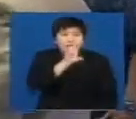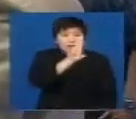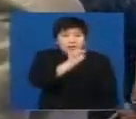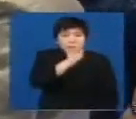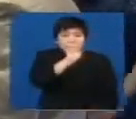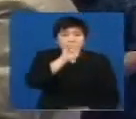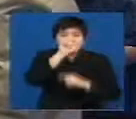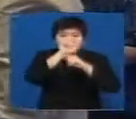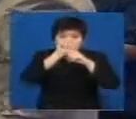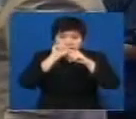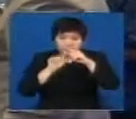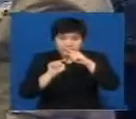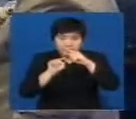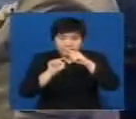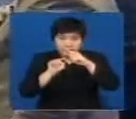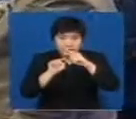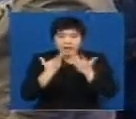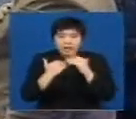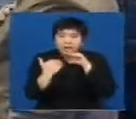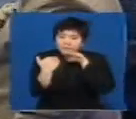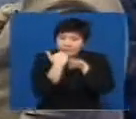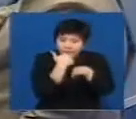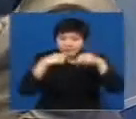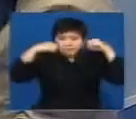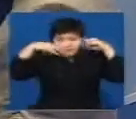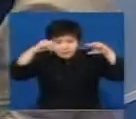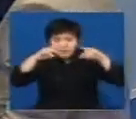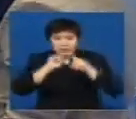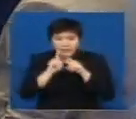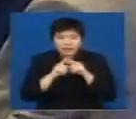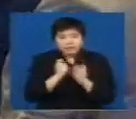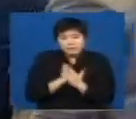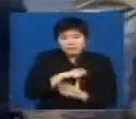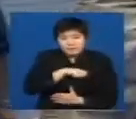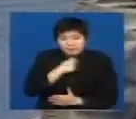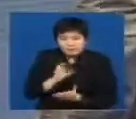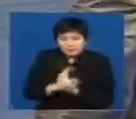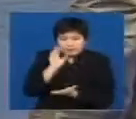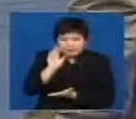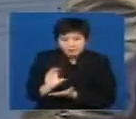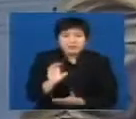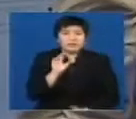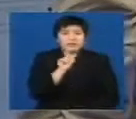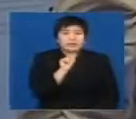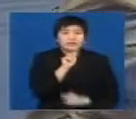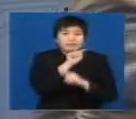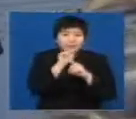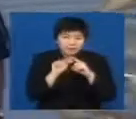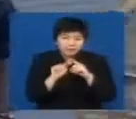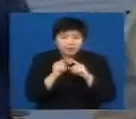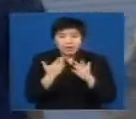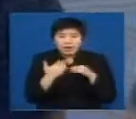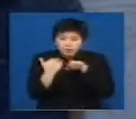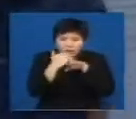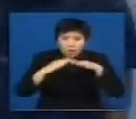ครับ เรื่องเกี่ยวกับไออินฟราสตรัคเจอร์โครงสร้างพื้นฐาน 20% อะไรเป็นต้น ที่เป็นพวกการฟื้นฟูถนนจากคมนาคมขนส่ง